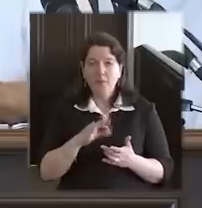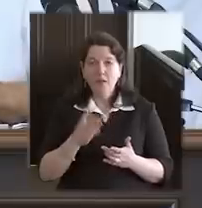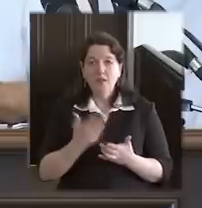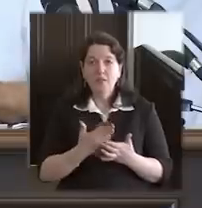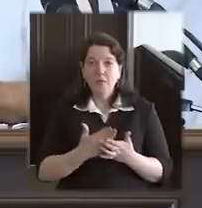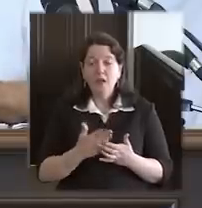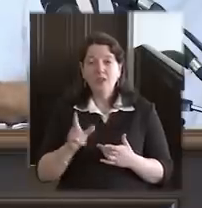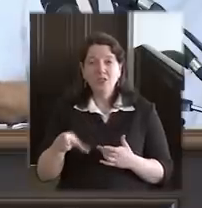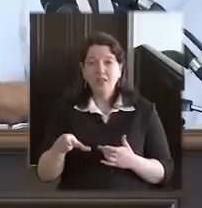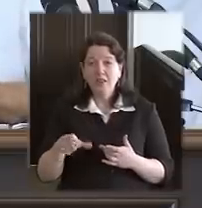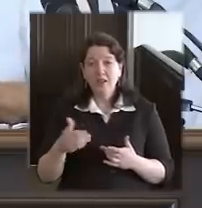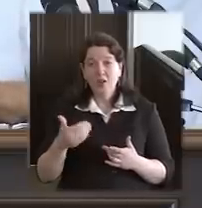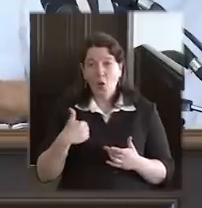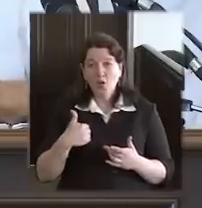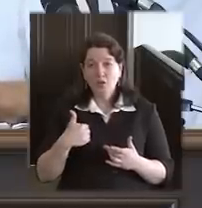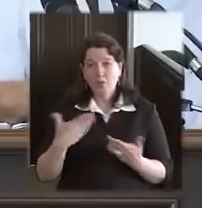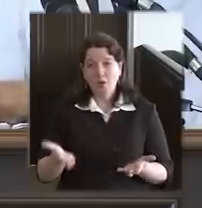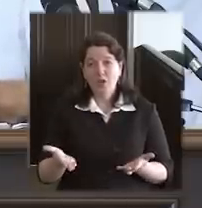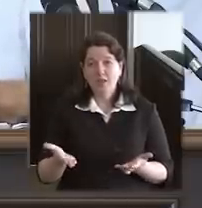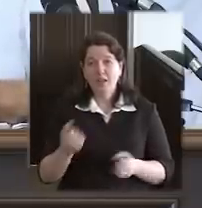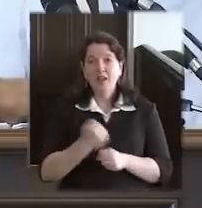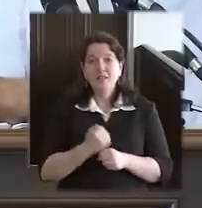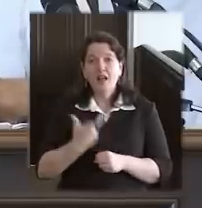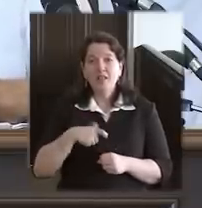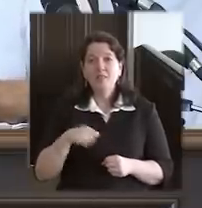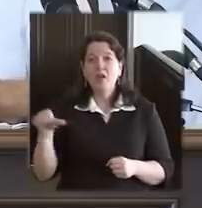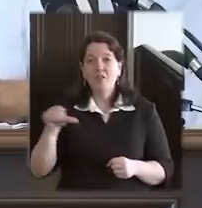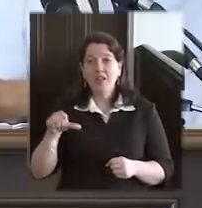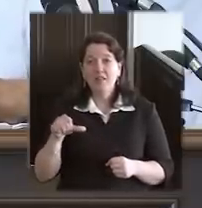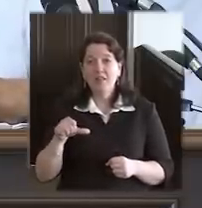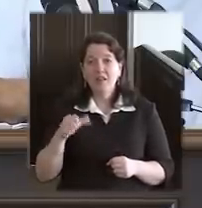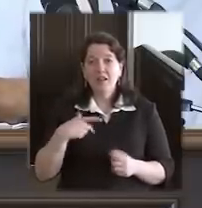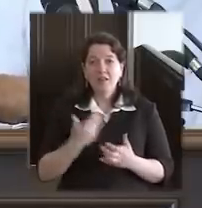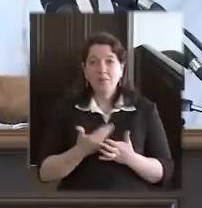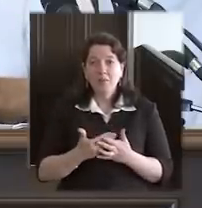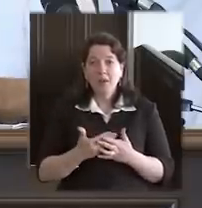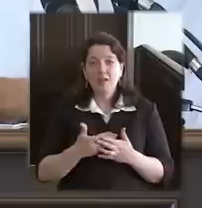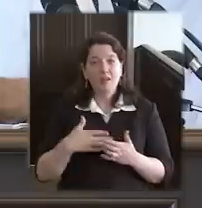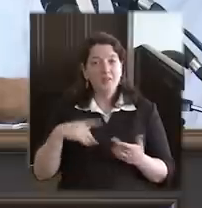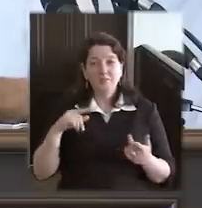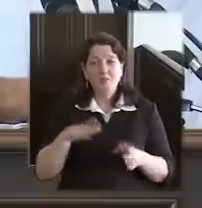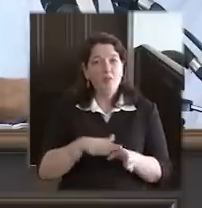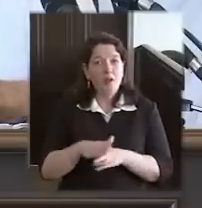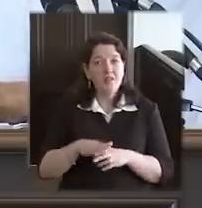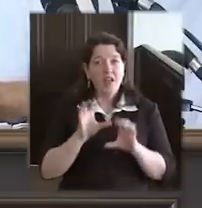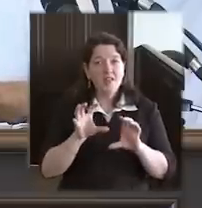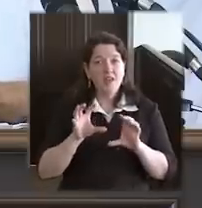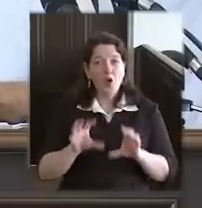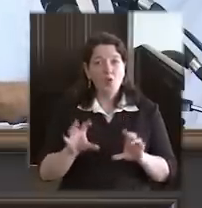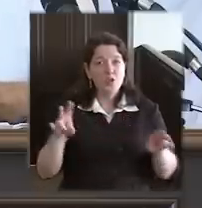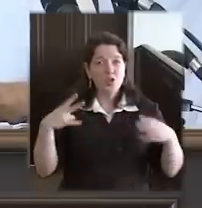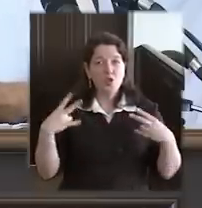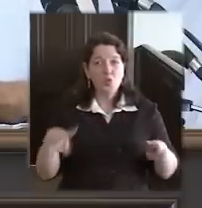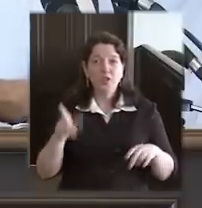воду. Режь, коли себя, если хочешь. Ходи по гвоздям. Плевать мне на все законы, я и по